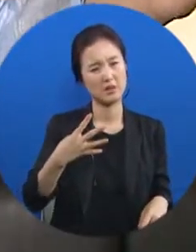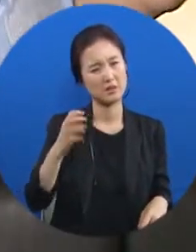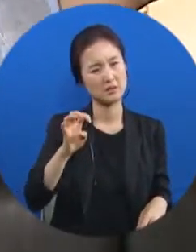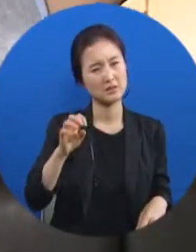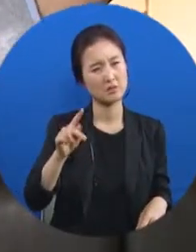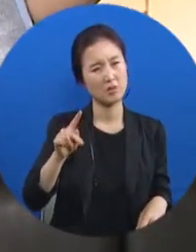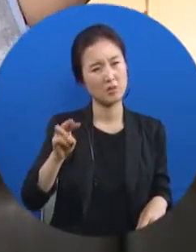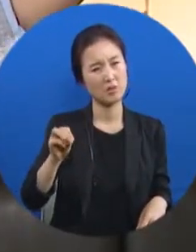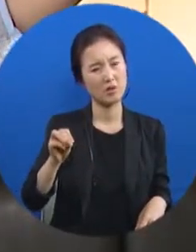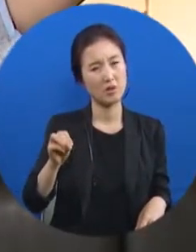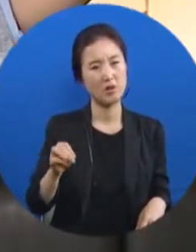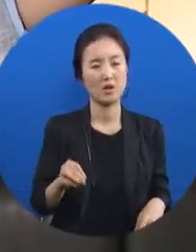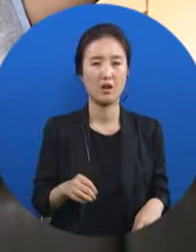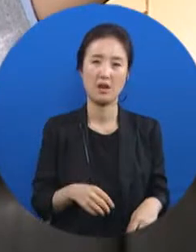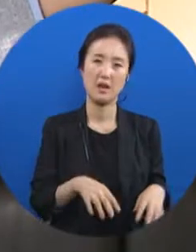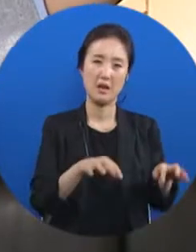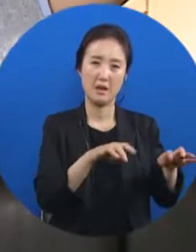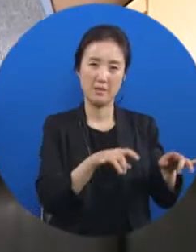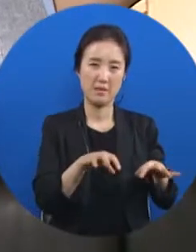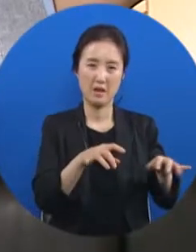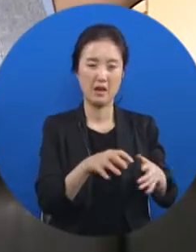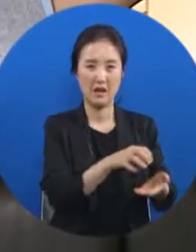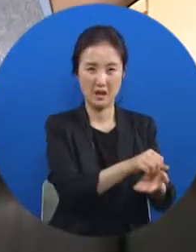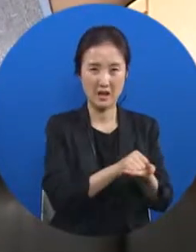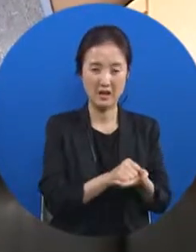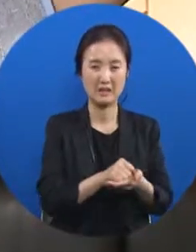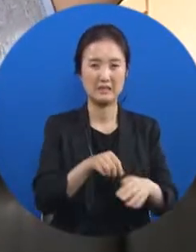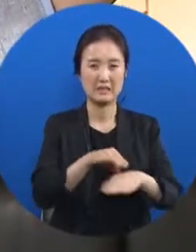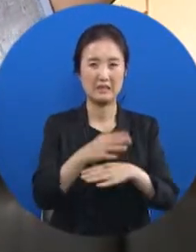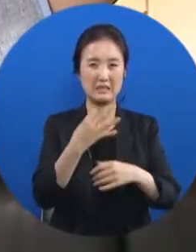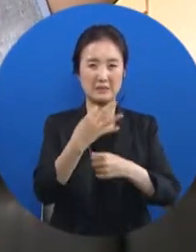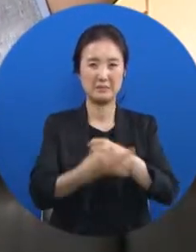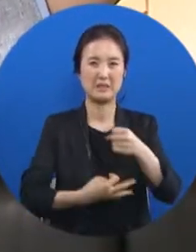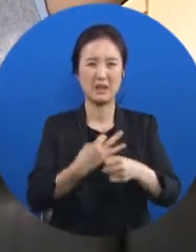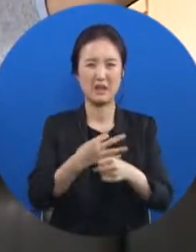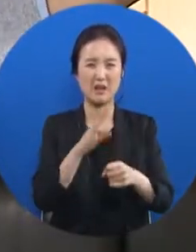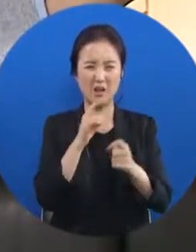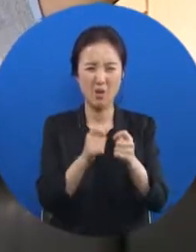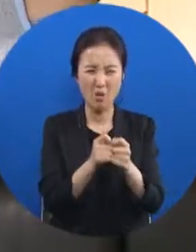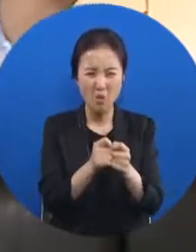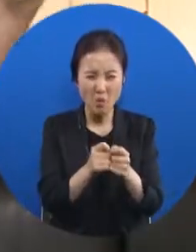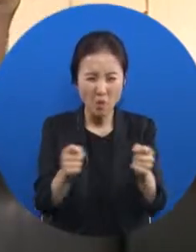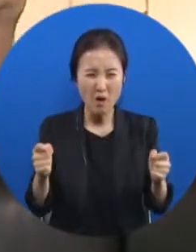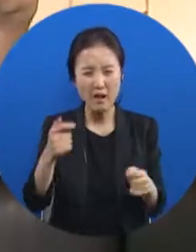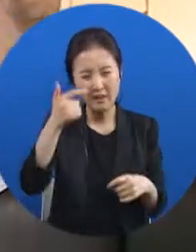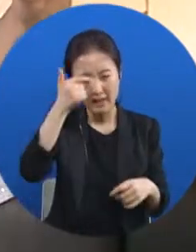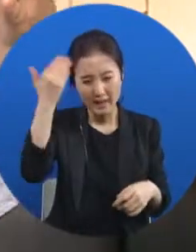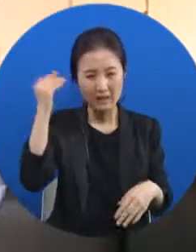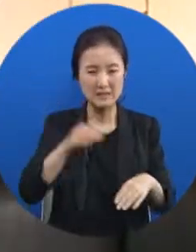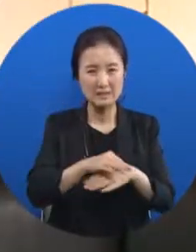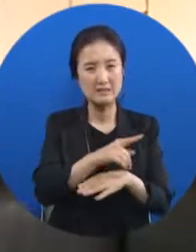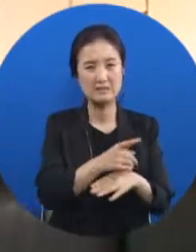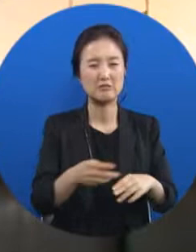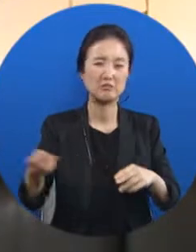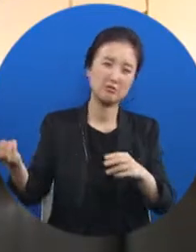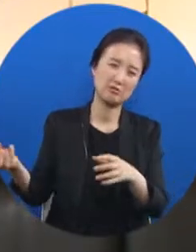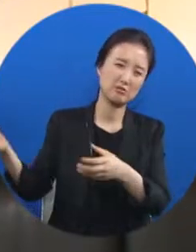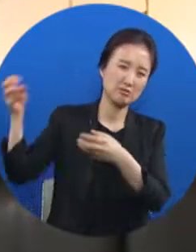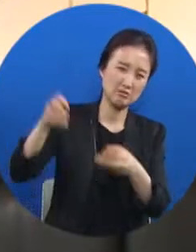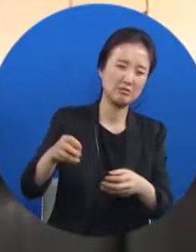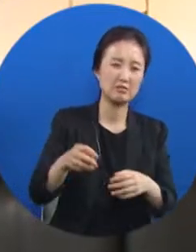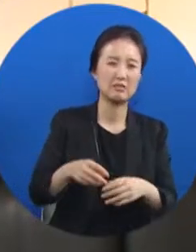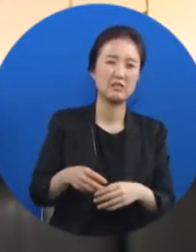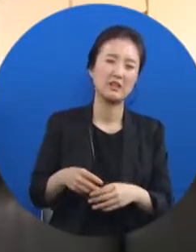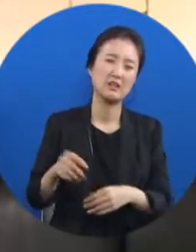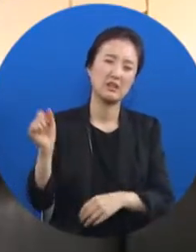해가지고 그 차 14년짜리 오래된 차 끌고 새벽 6시에 출발해서 쉬지 않고 달리다가